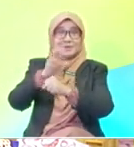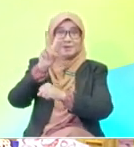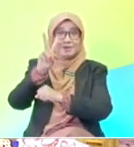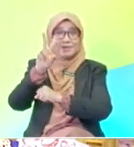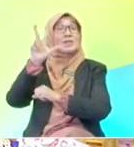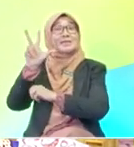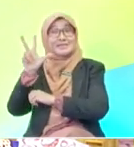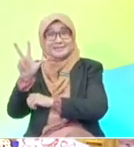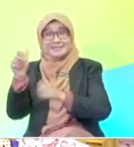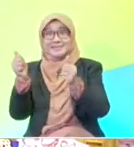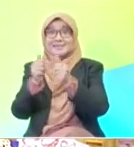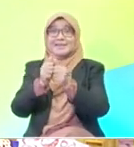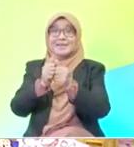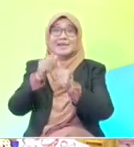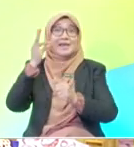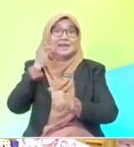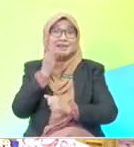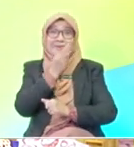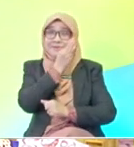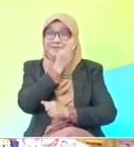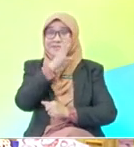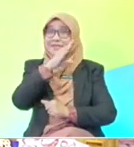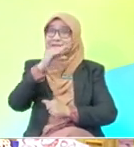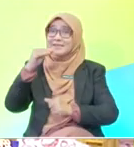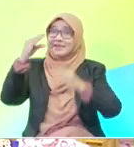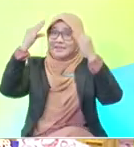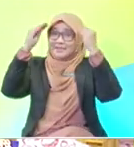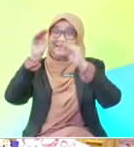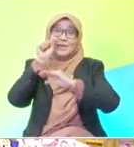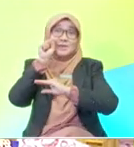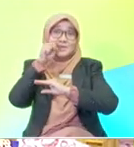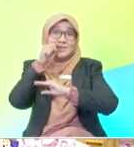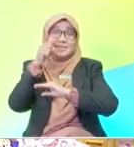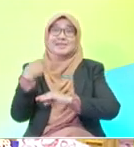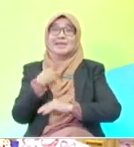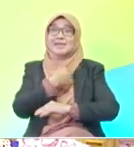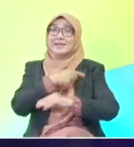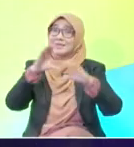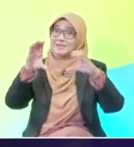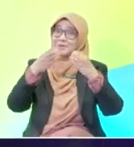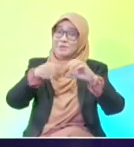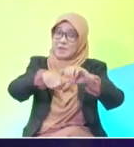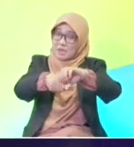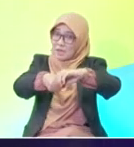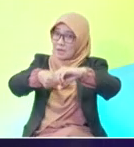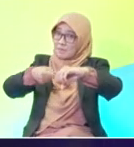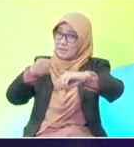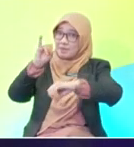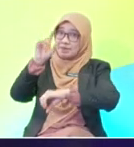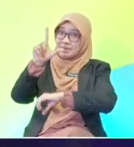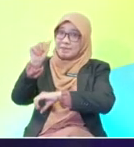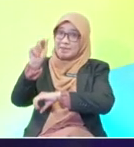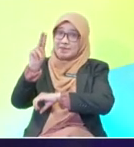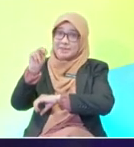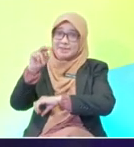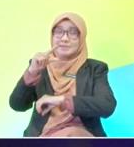Siti pada hari ini. Hari ini kita nak belajar melakar dan juga membuat parang hilang. Silakan cikgu. Okey, Abang Fizi, tolong